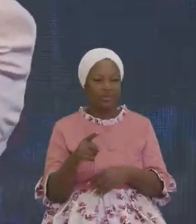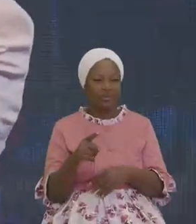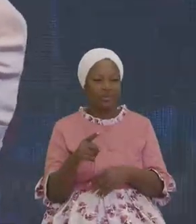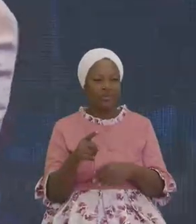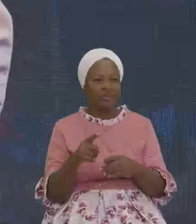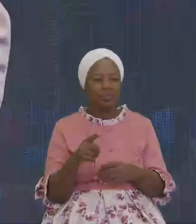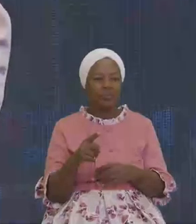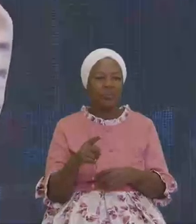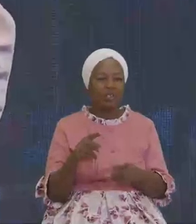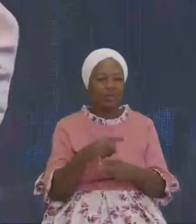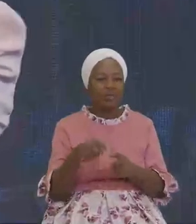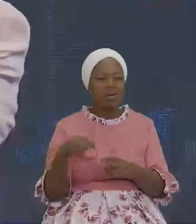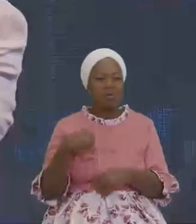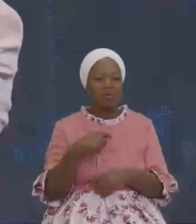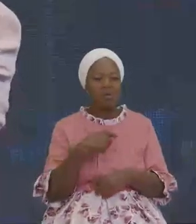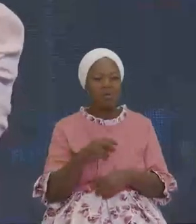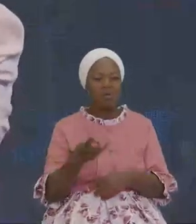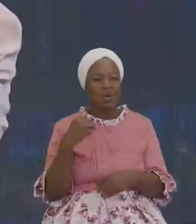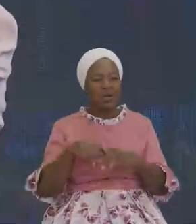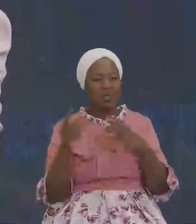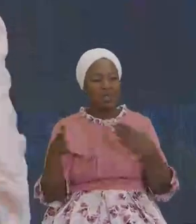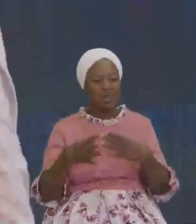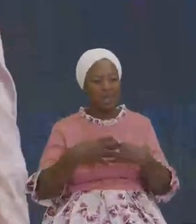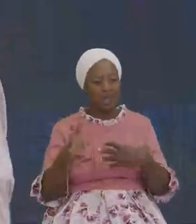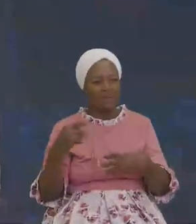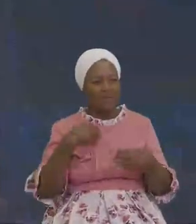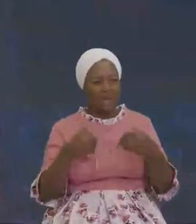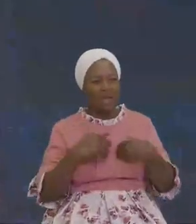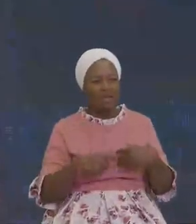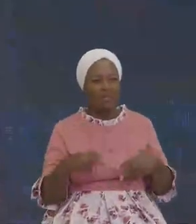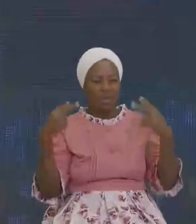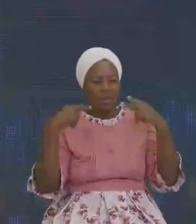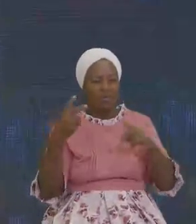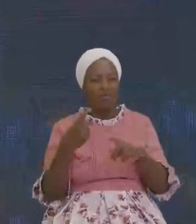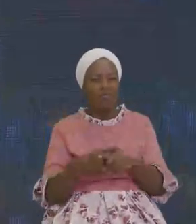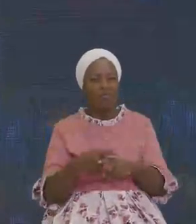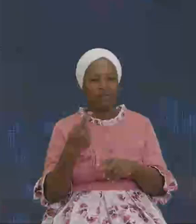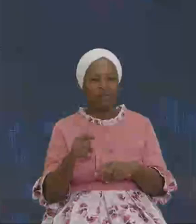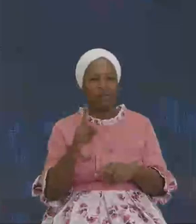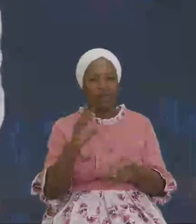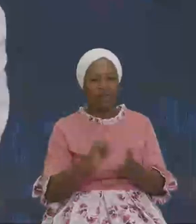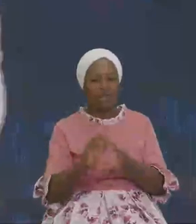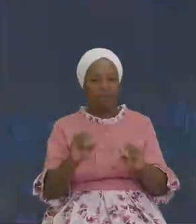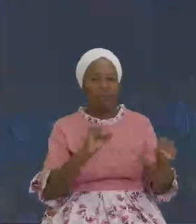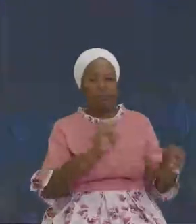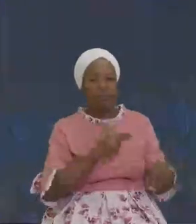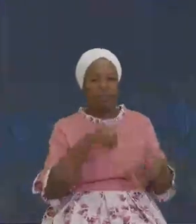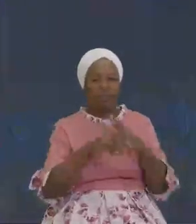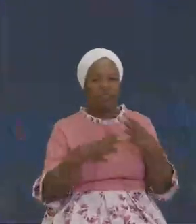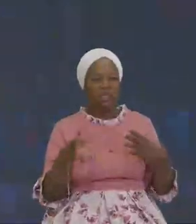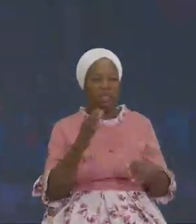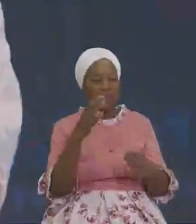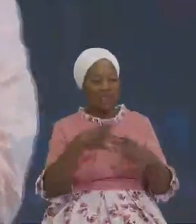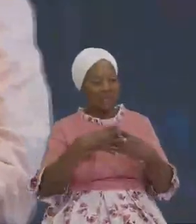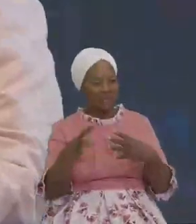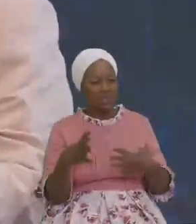Quand nous étions dans la cage, nous avons les jougs de celui qui nous a enfermés dans la cage.